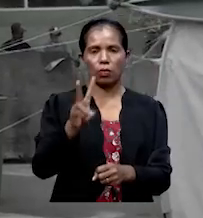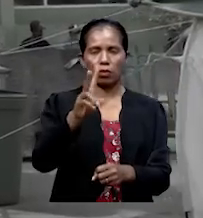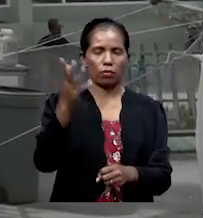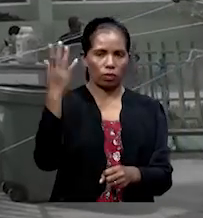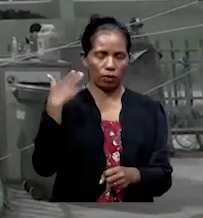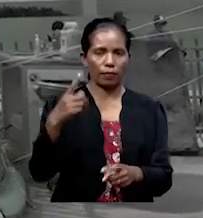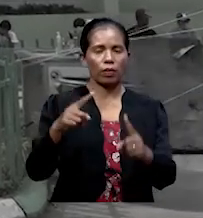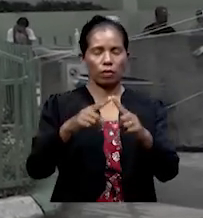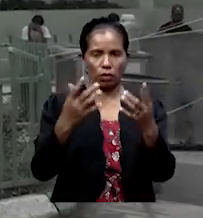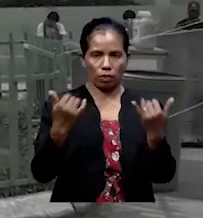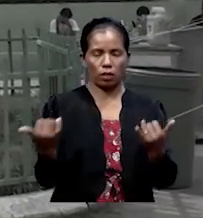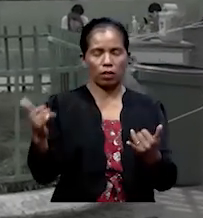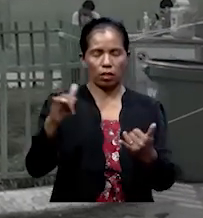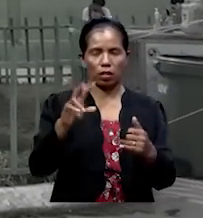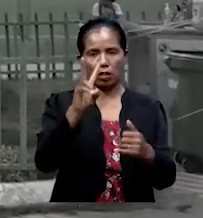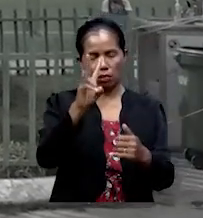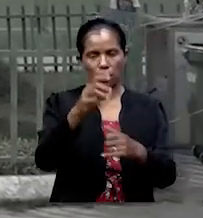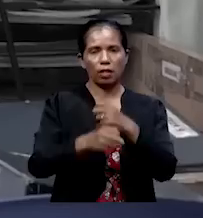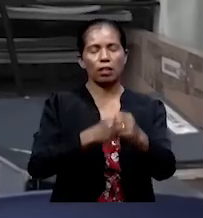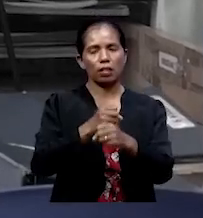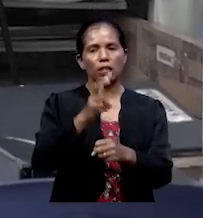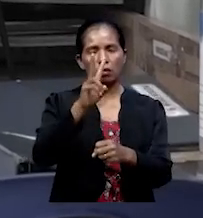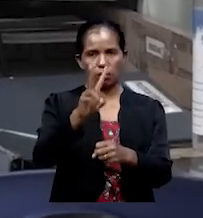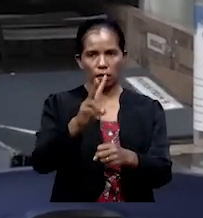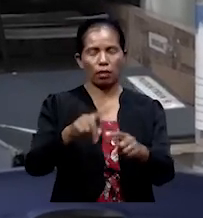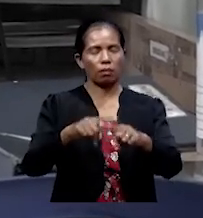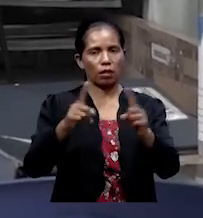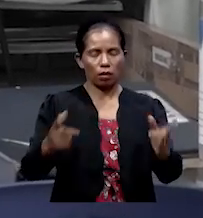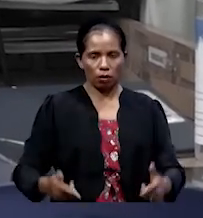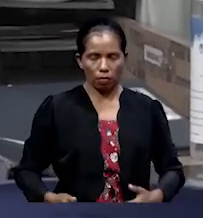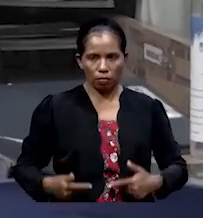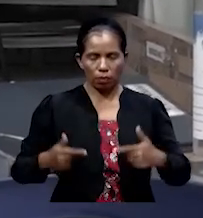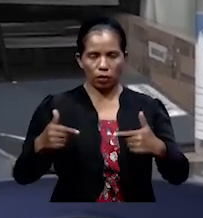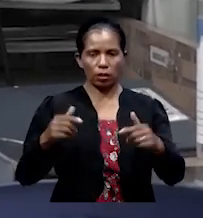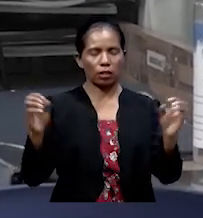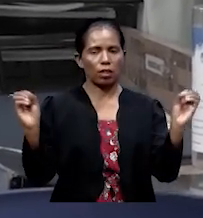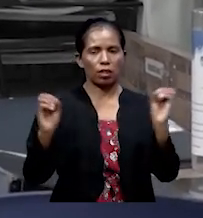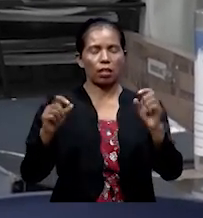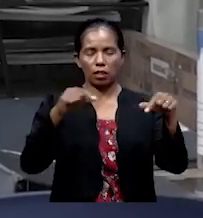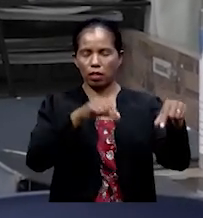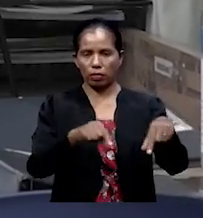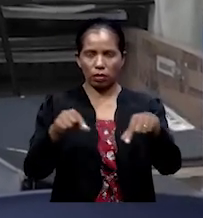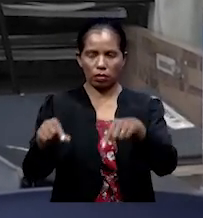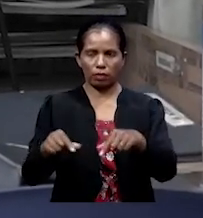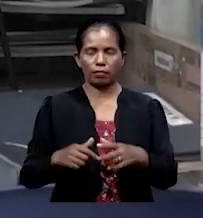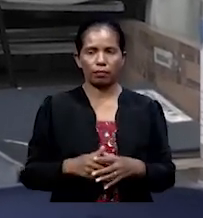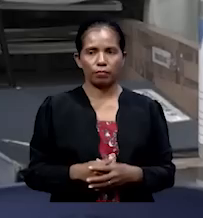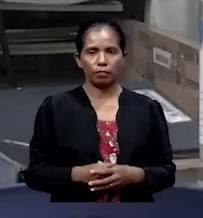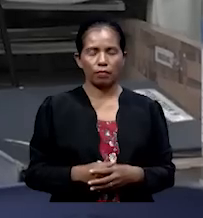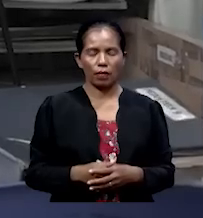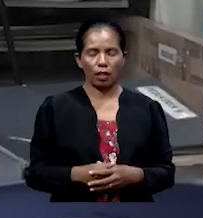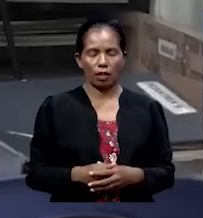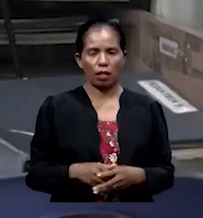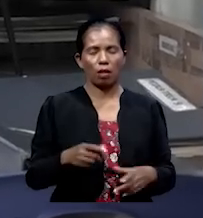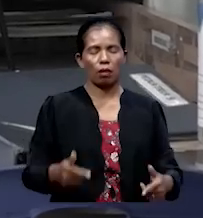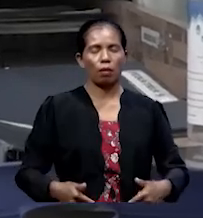ne, siranan rua tinan rua ona. May be, moris o kondisyon la normal ka moris prematur. Ke baru moris